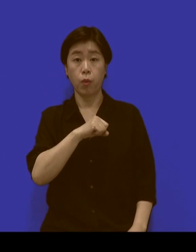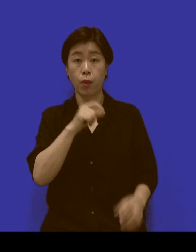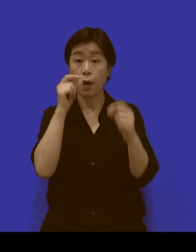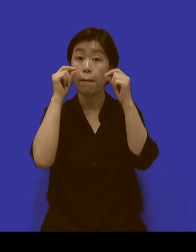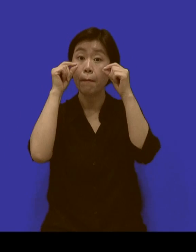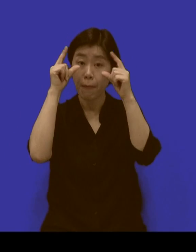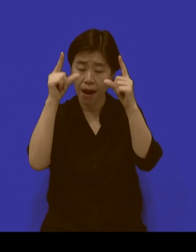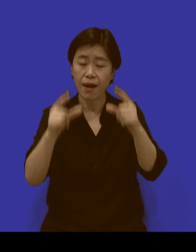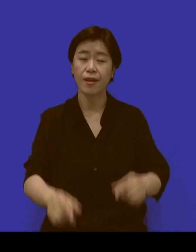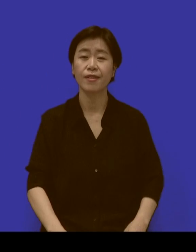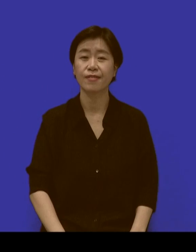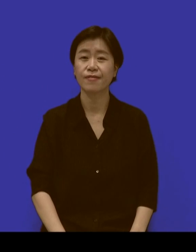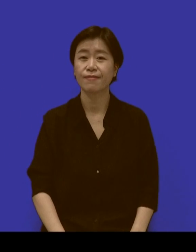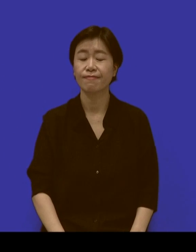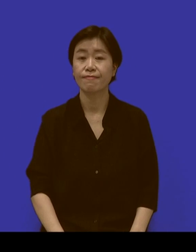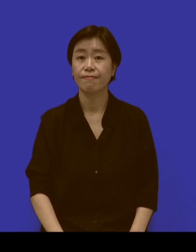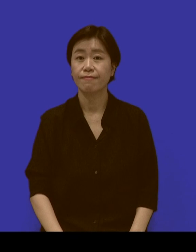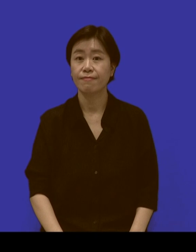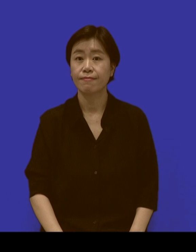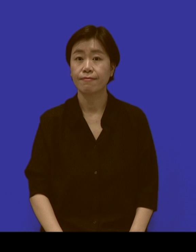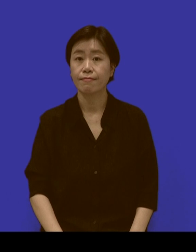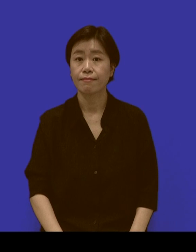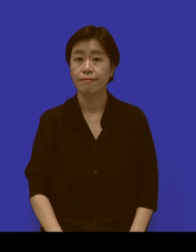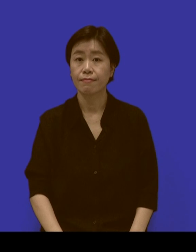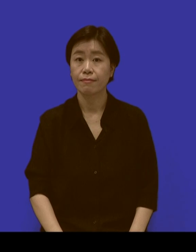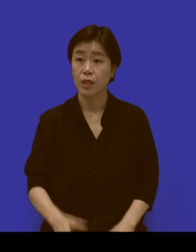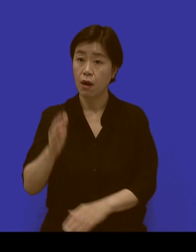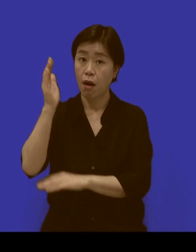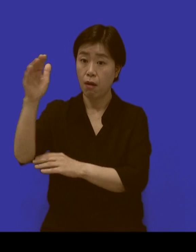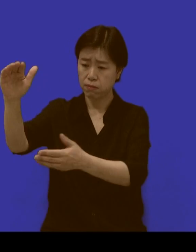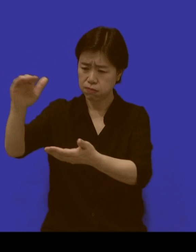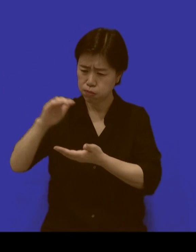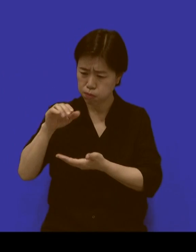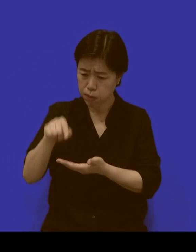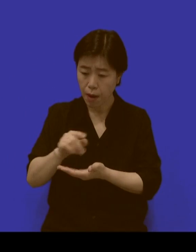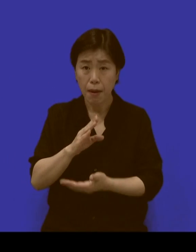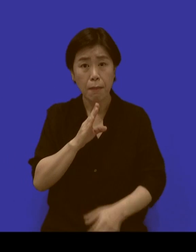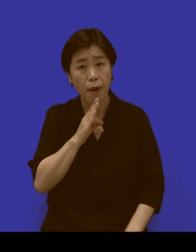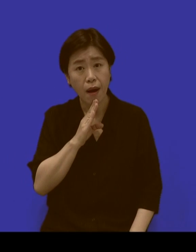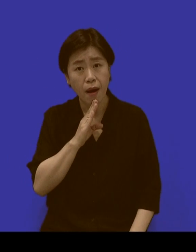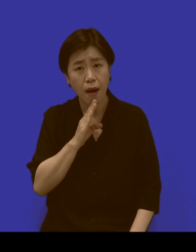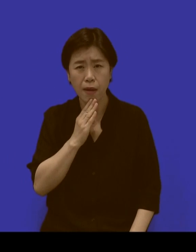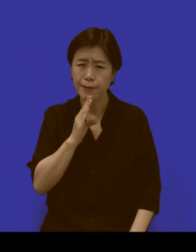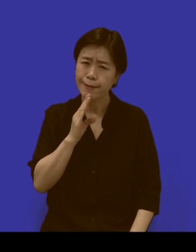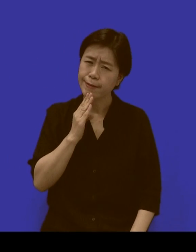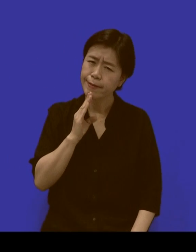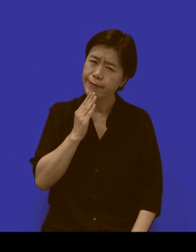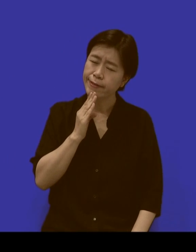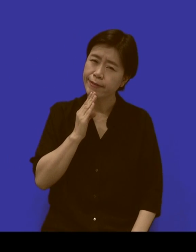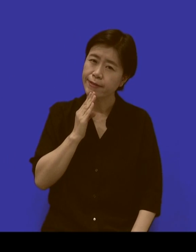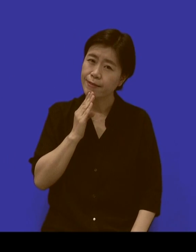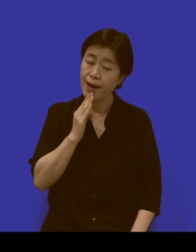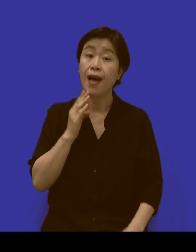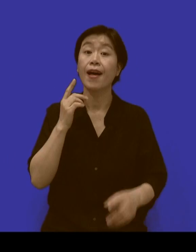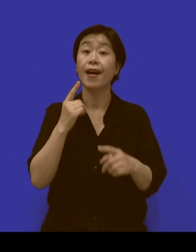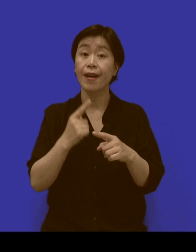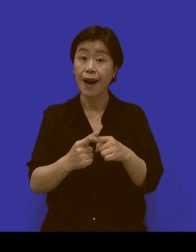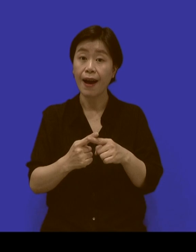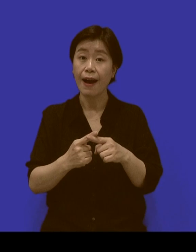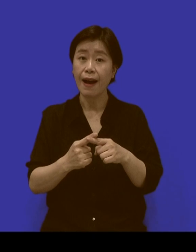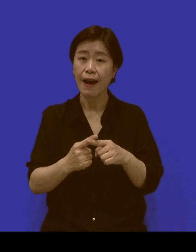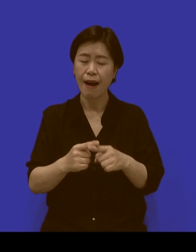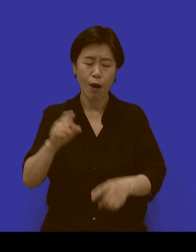깨달아지면서 그러니까 이게 사실이라면 너무 좋은 얘기인데 이게 진실일까 약간 고민을 하다가 네.